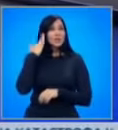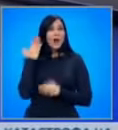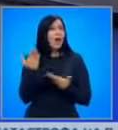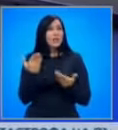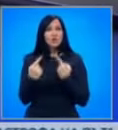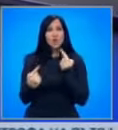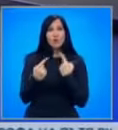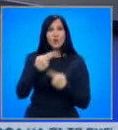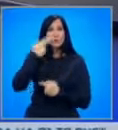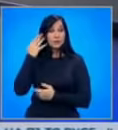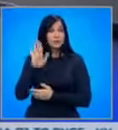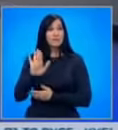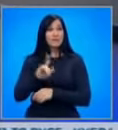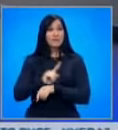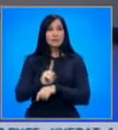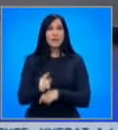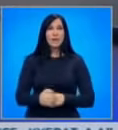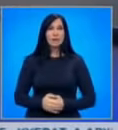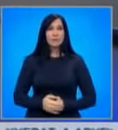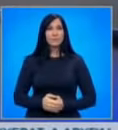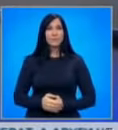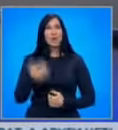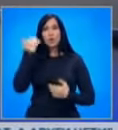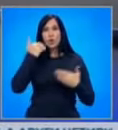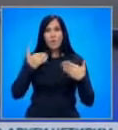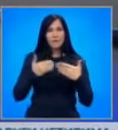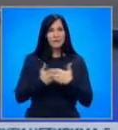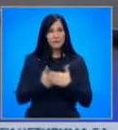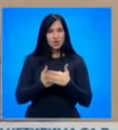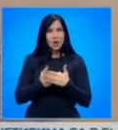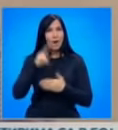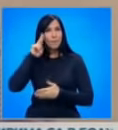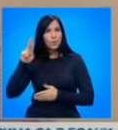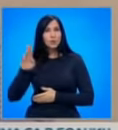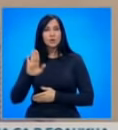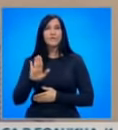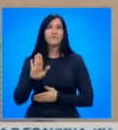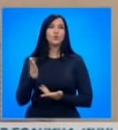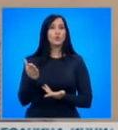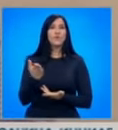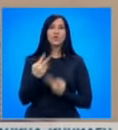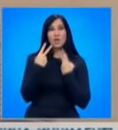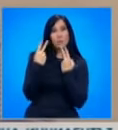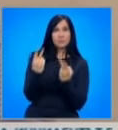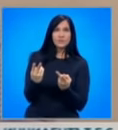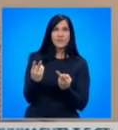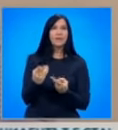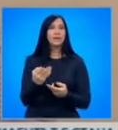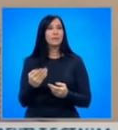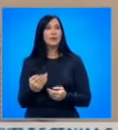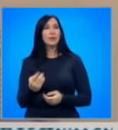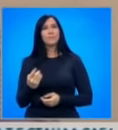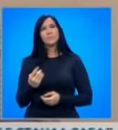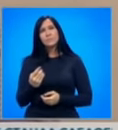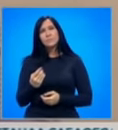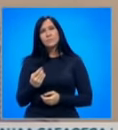какво се говори по темата при вас в момента? Добър вечер! Поздрав до вашите гледачи най-напред. Сакал